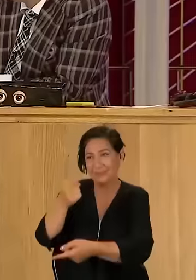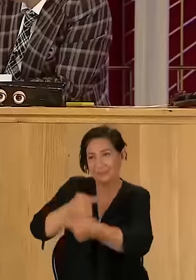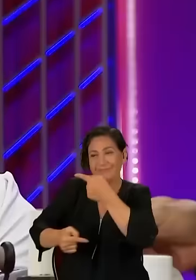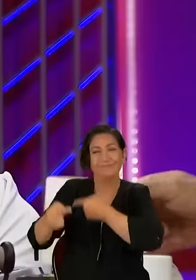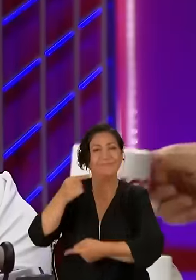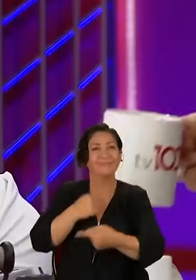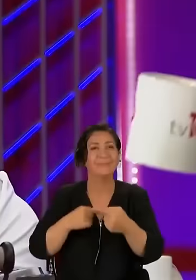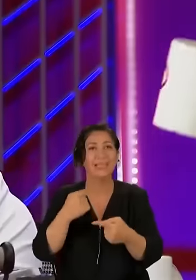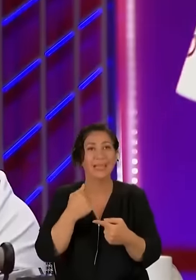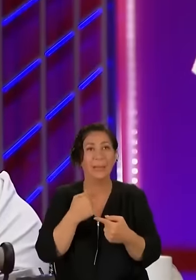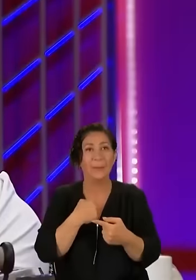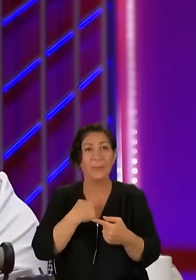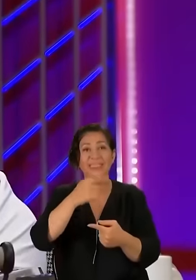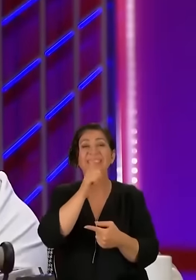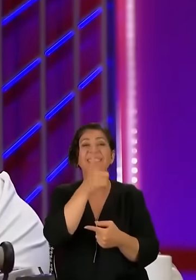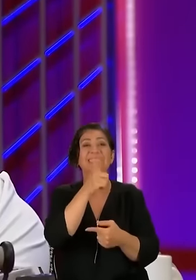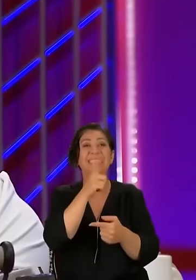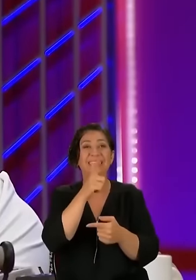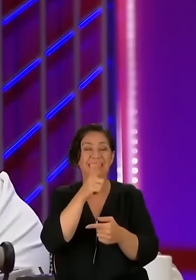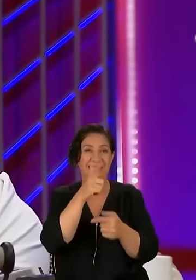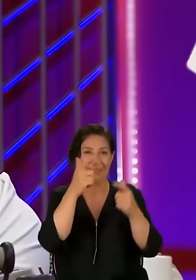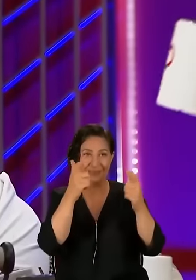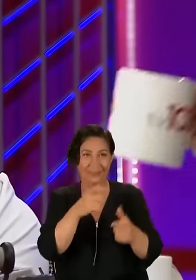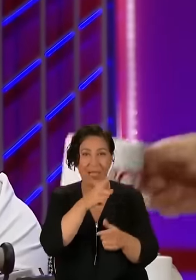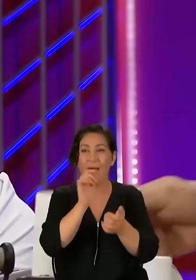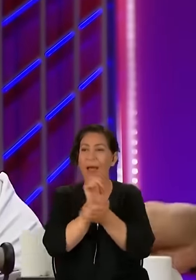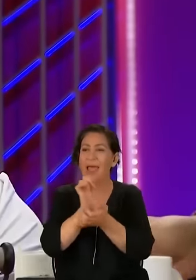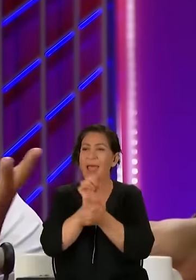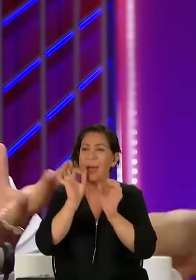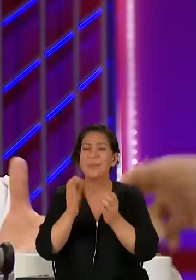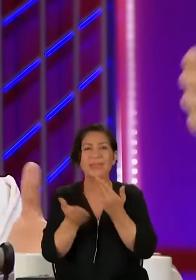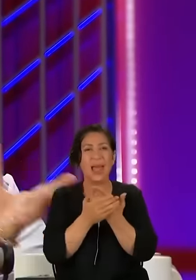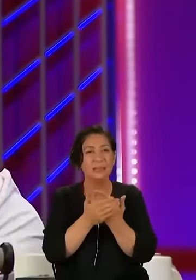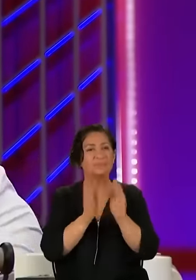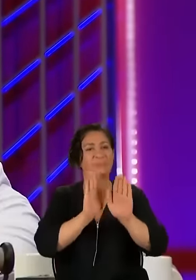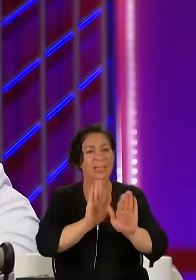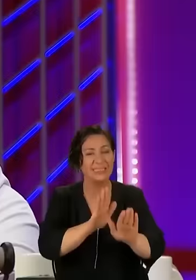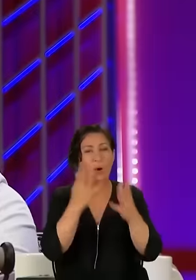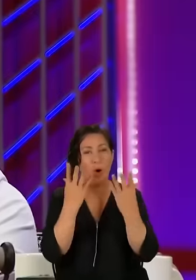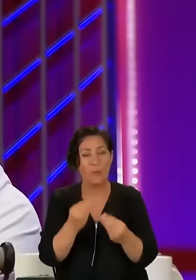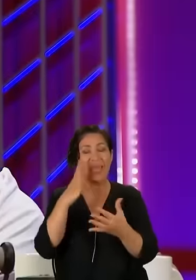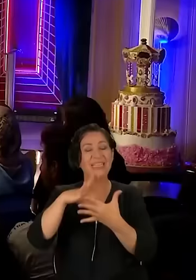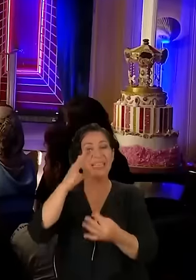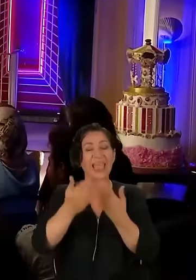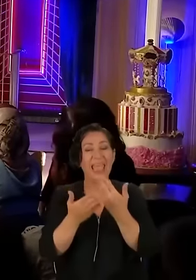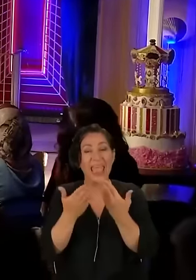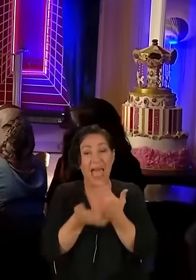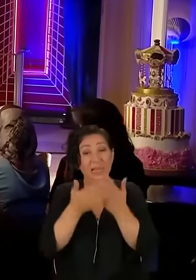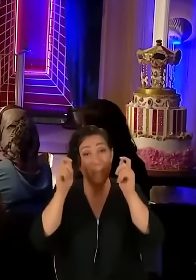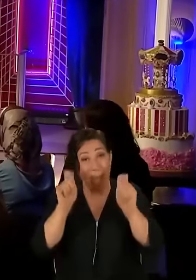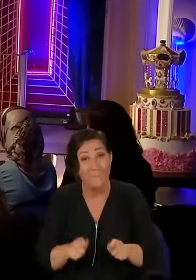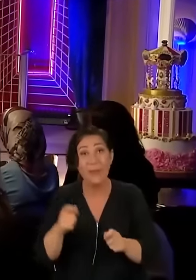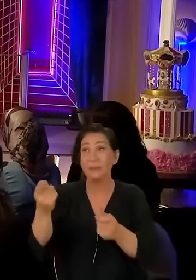bu. Hmm. Biz, ben Siirt kökenliyim. Ailemiz hep böyle yardım etmeyi, destek olmayı, insanlara yardım etmeyi hep